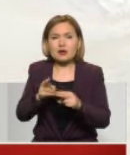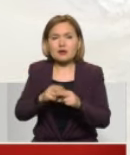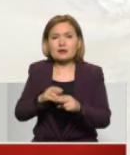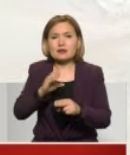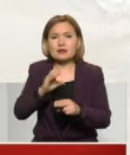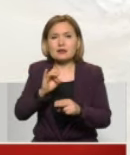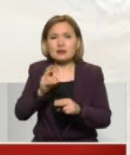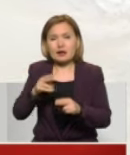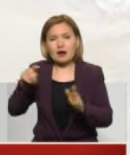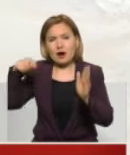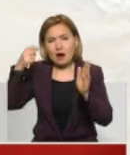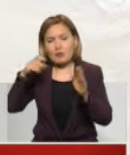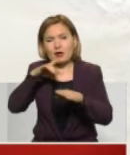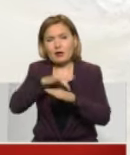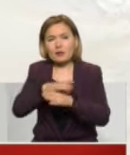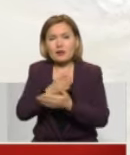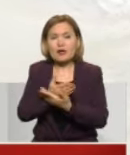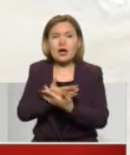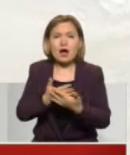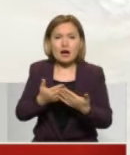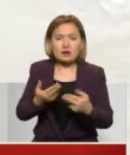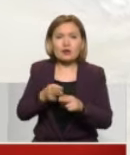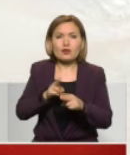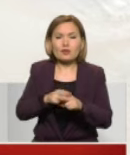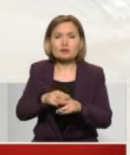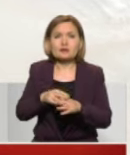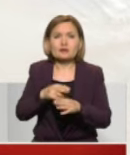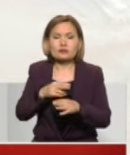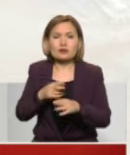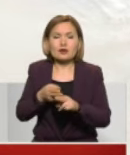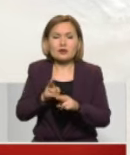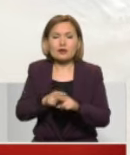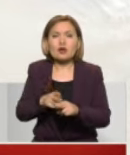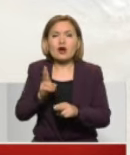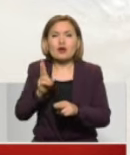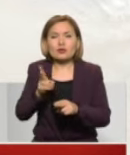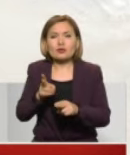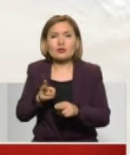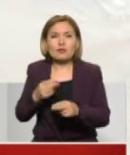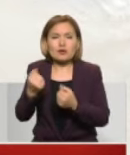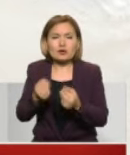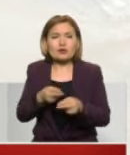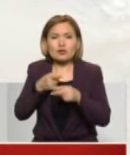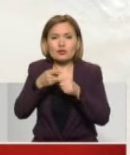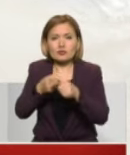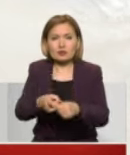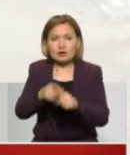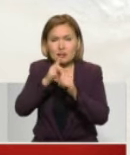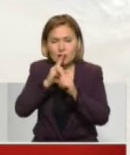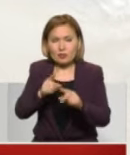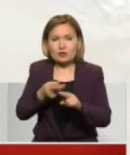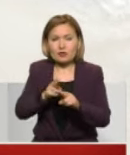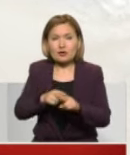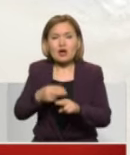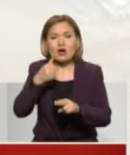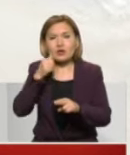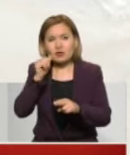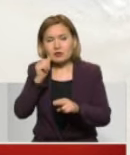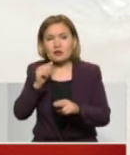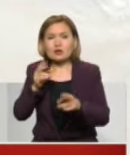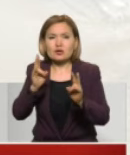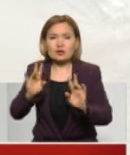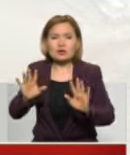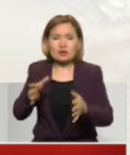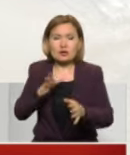бар, әртүрлі құралдар бар. Кім жол бермейді, кім жаңдай енді кешегі орын алған оқиға